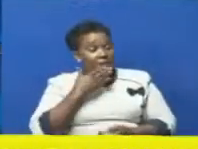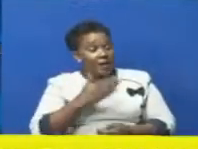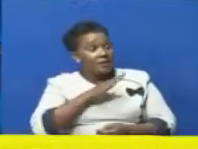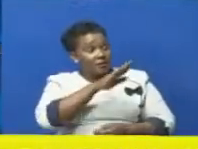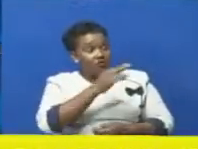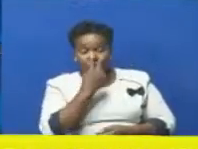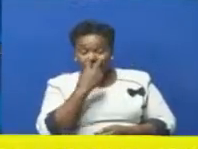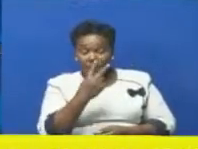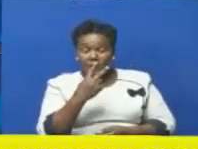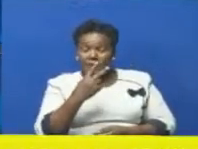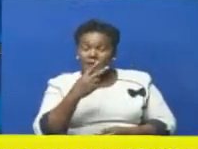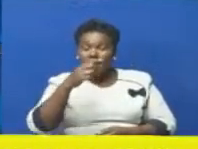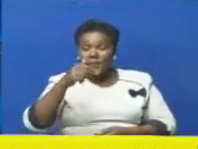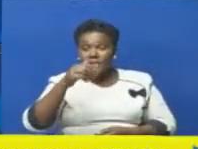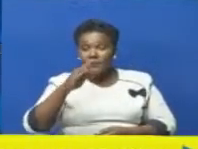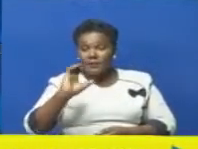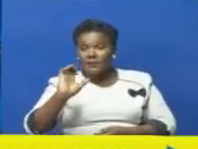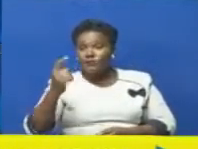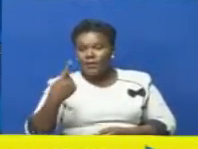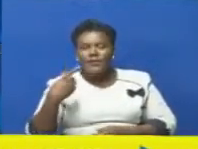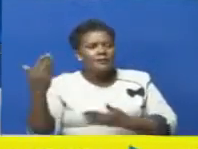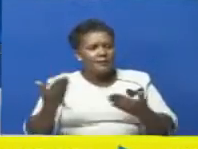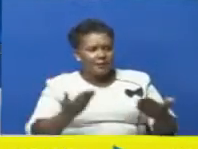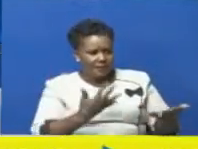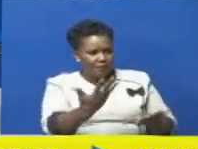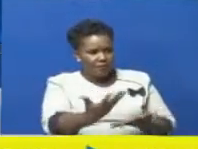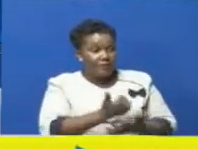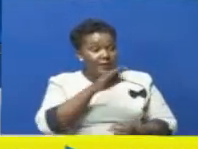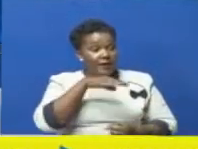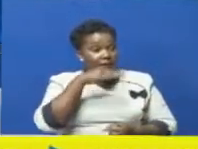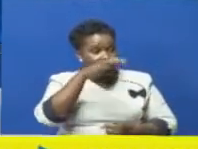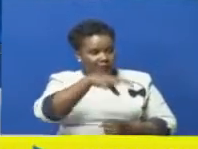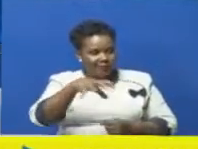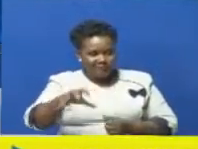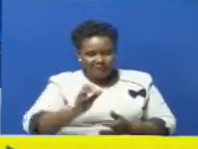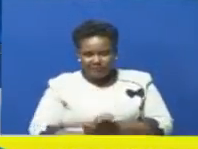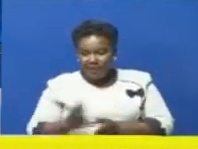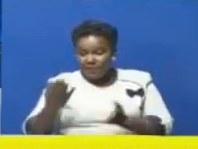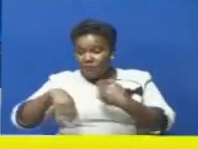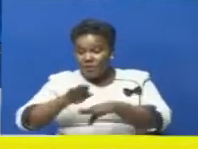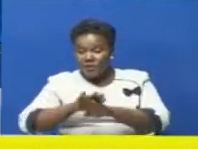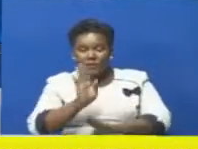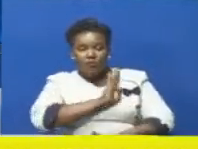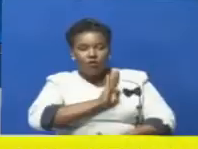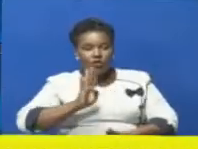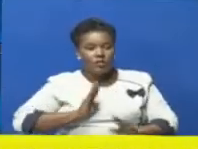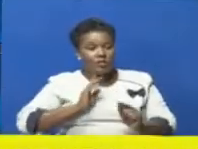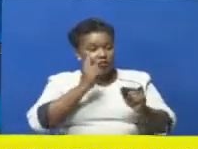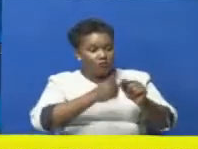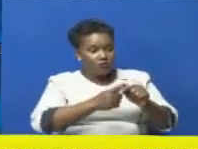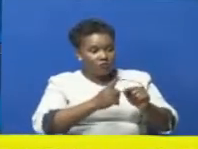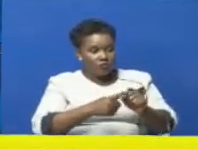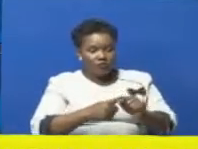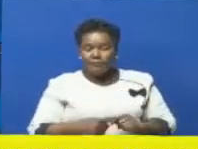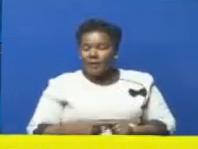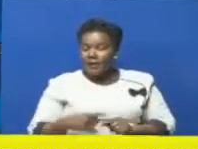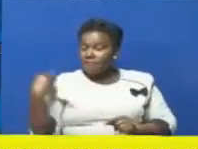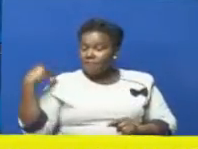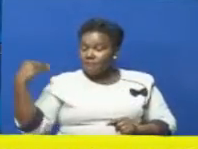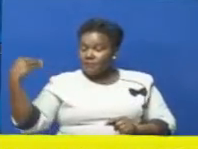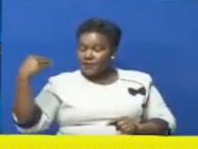wa TVC1, karibu sokoni. Mwenyekiti wa bodi ya korosho nchini, Brigadier Jenerali mstaafu Alois